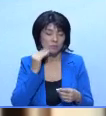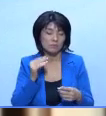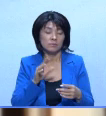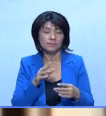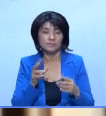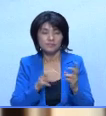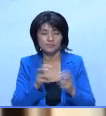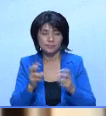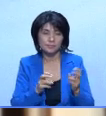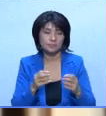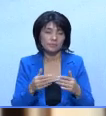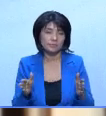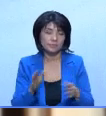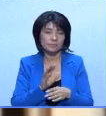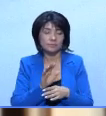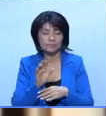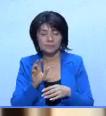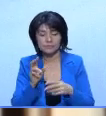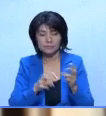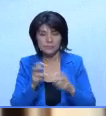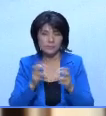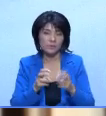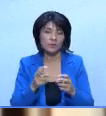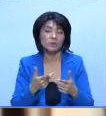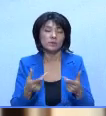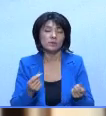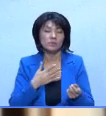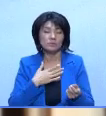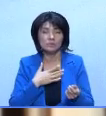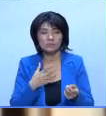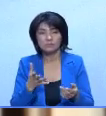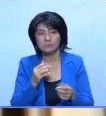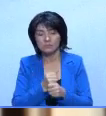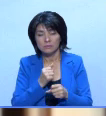наш тенге производится силами наших работников